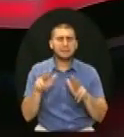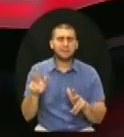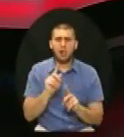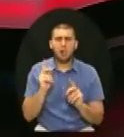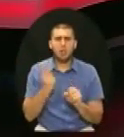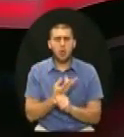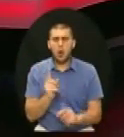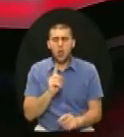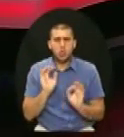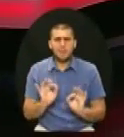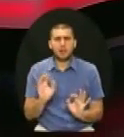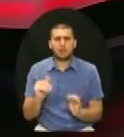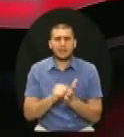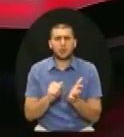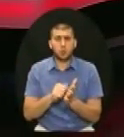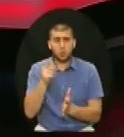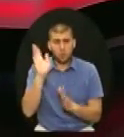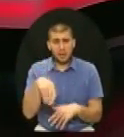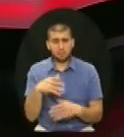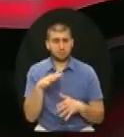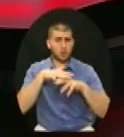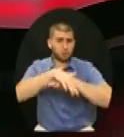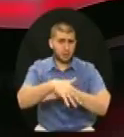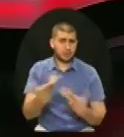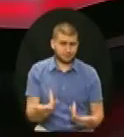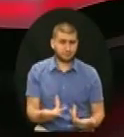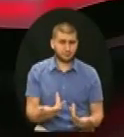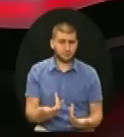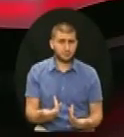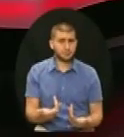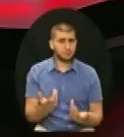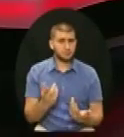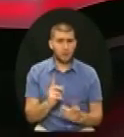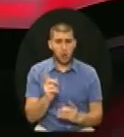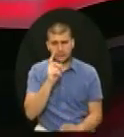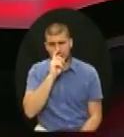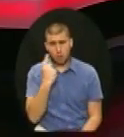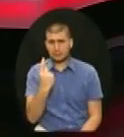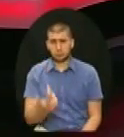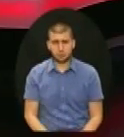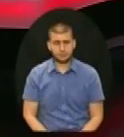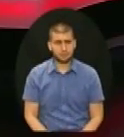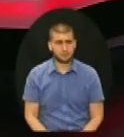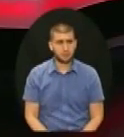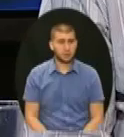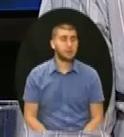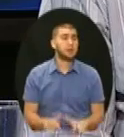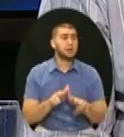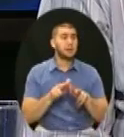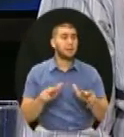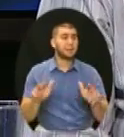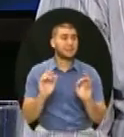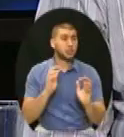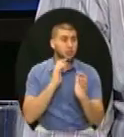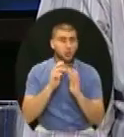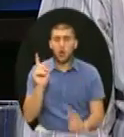האנומלי הזה של העיתונות הישראלית? הרי גם הוא תורם תרומה, נגיד ככה, לא בלתי צנועה. במצבה של התקשורת?